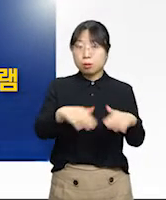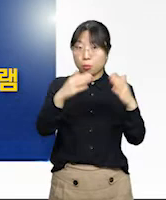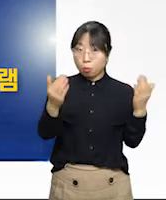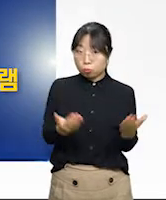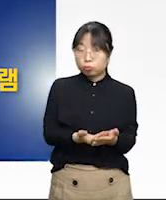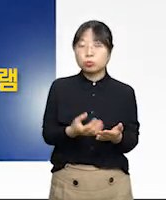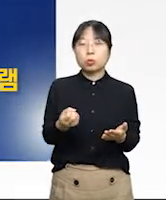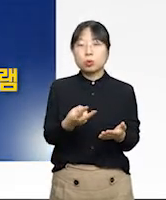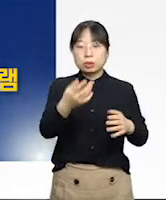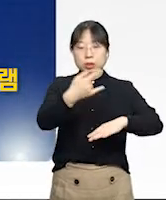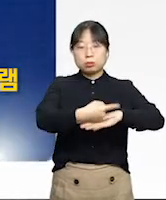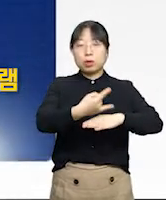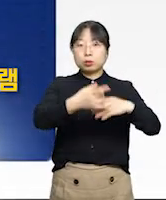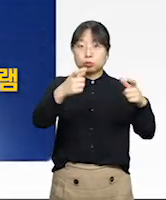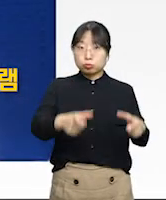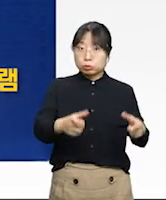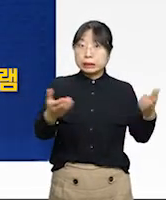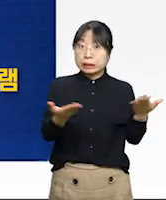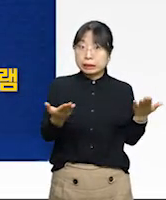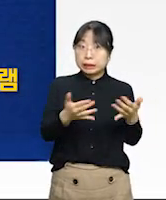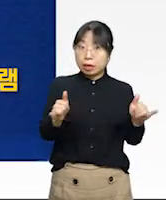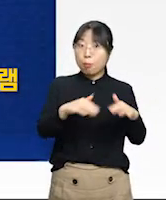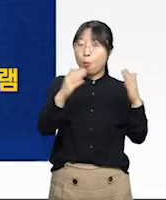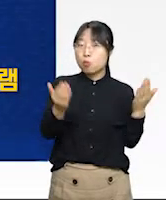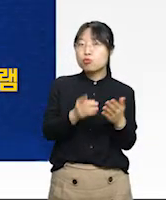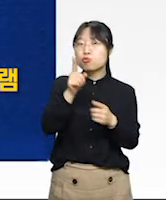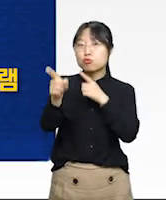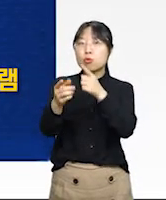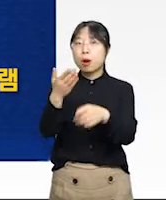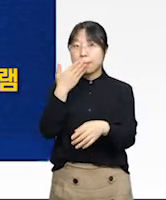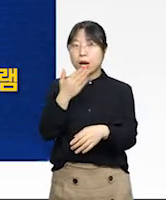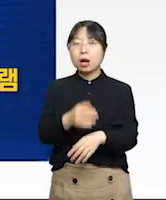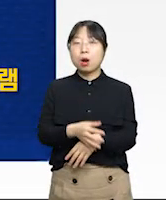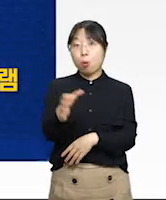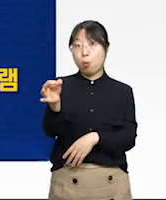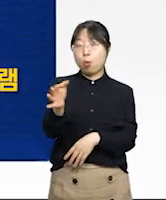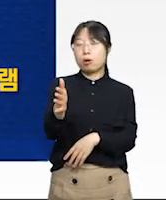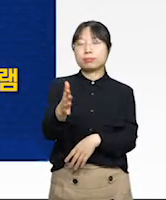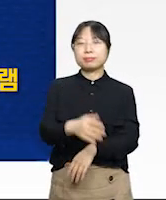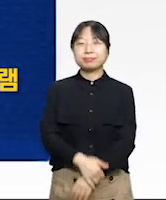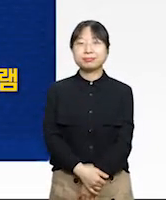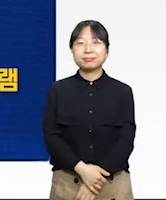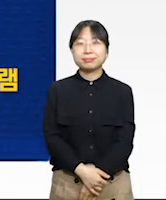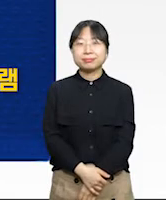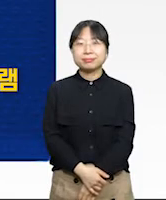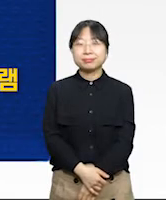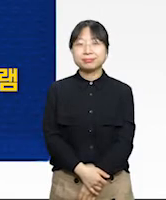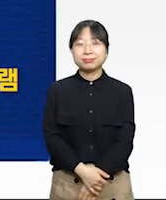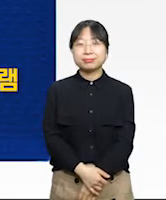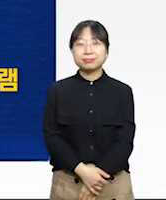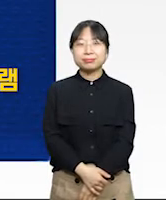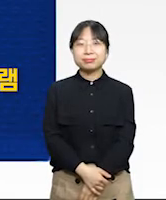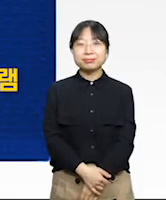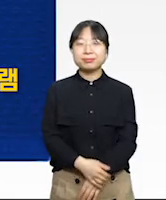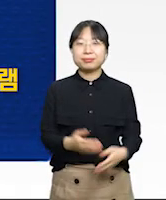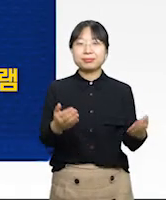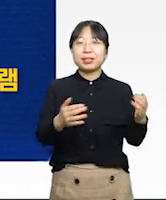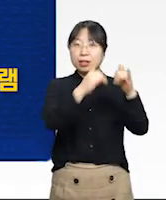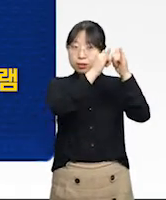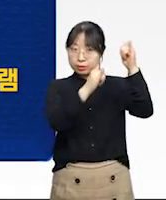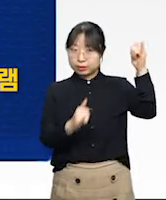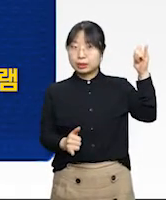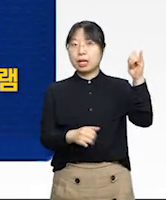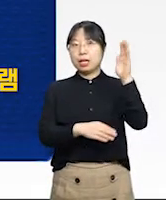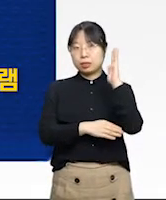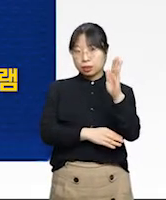신청하실 수 있으며 수강료는 무료입니다. 역사 스토리텔링과 가곡인문학, 인성교육 전문가 역량 강화